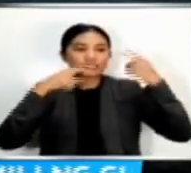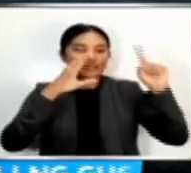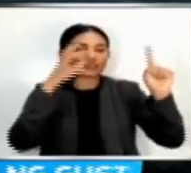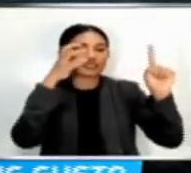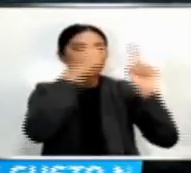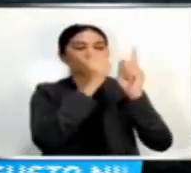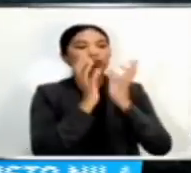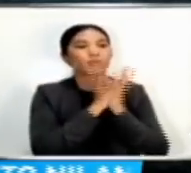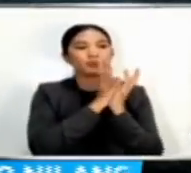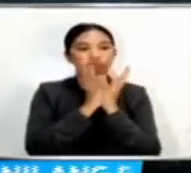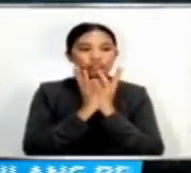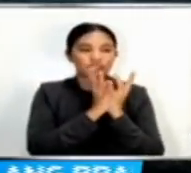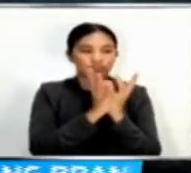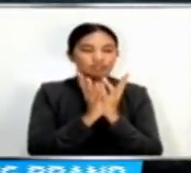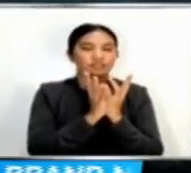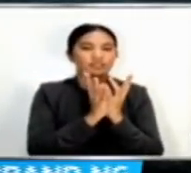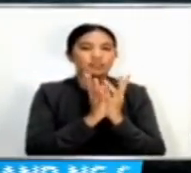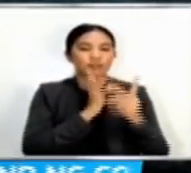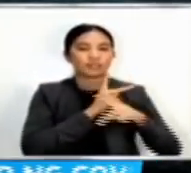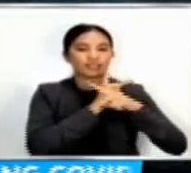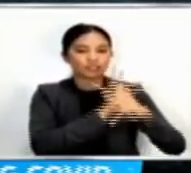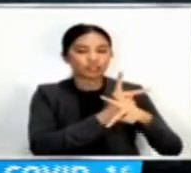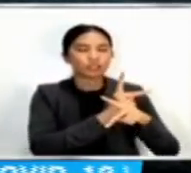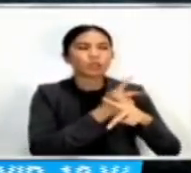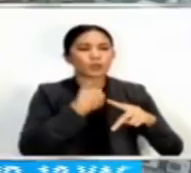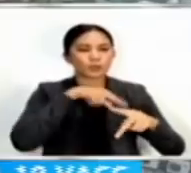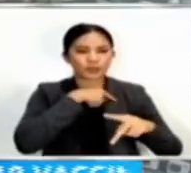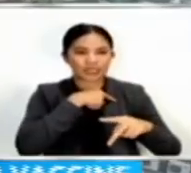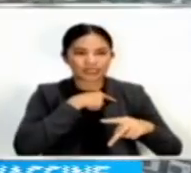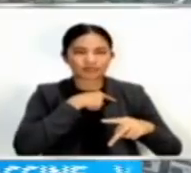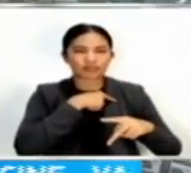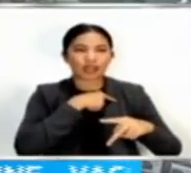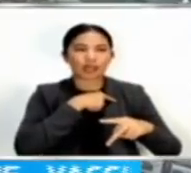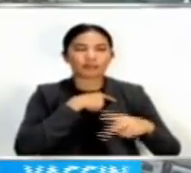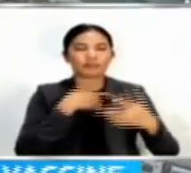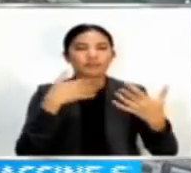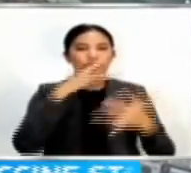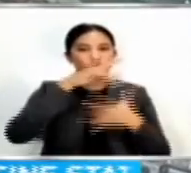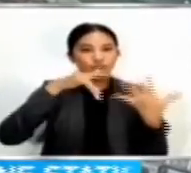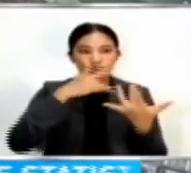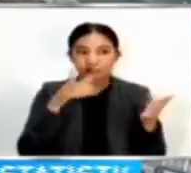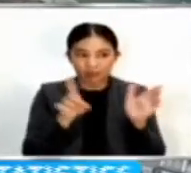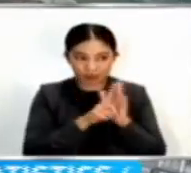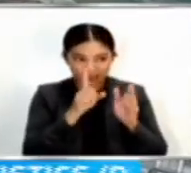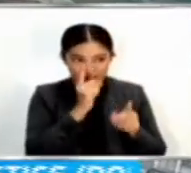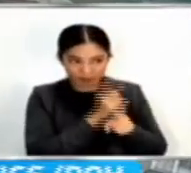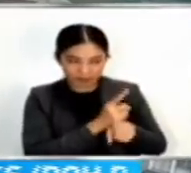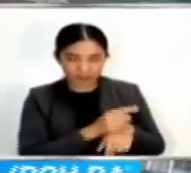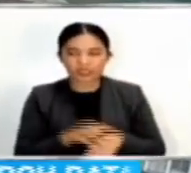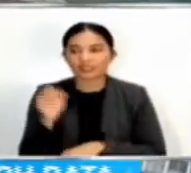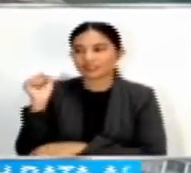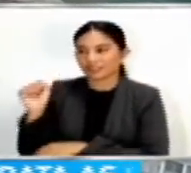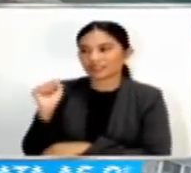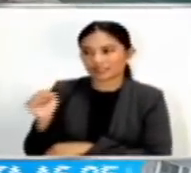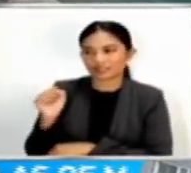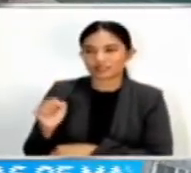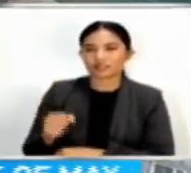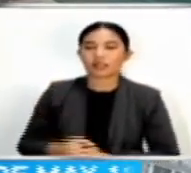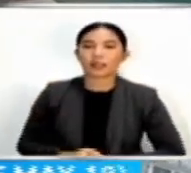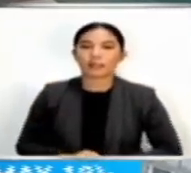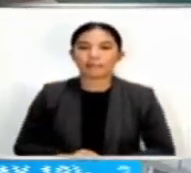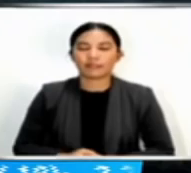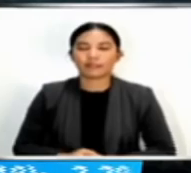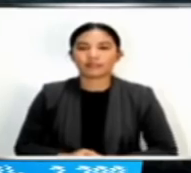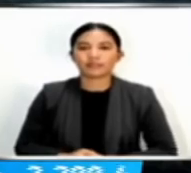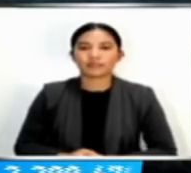natin. Correct, correct. Otherwise, tataas pa rin yung mga kaso. Mm-hmm. Ama, iba naman po ako.